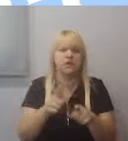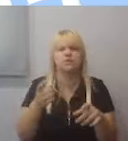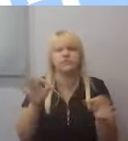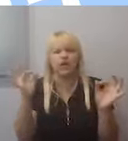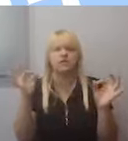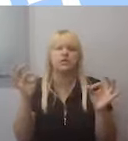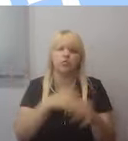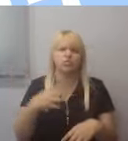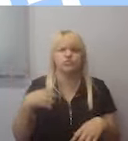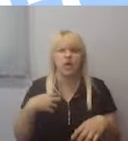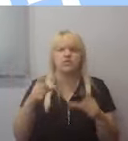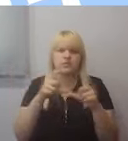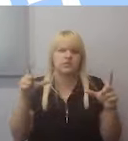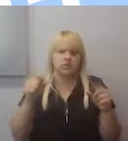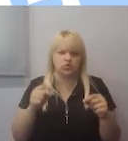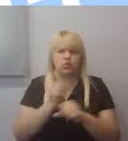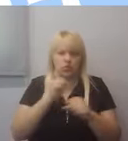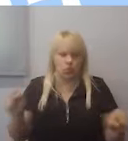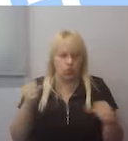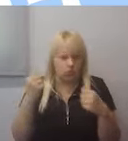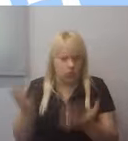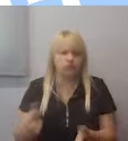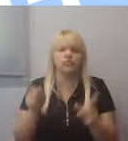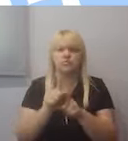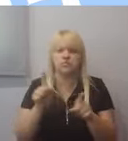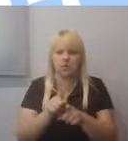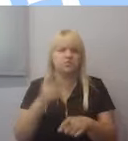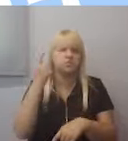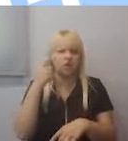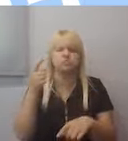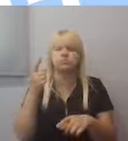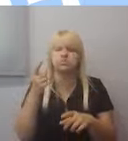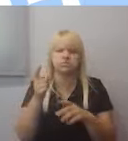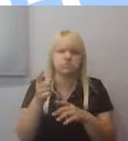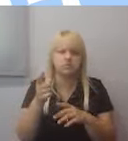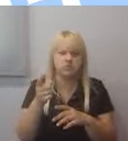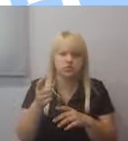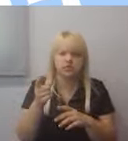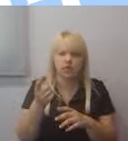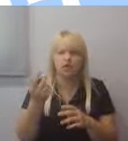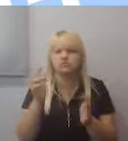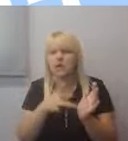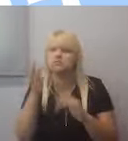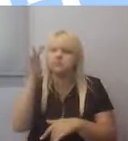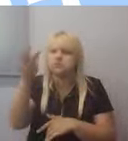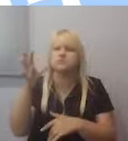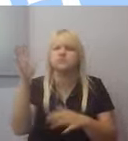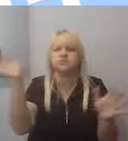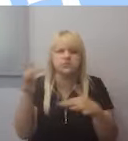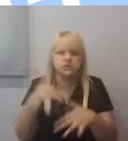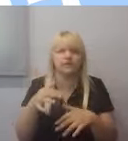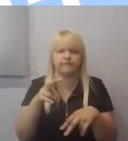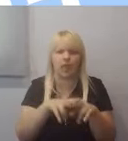darbības nodrošināšanu kā arī apzināt potenciālās izmetināšanas vietas iedzīvotju pulcēšanās vietas